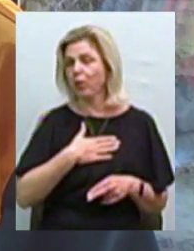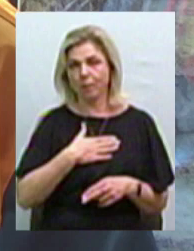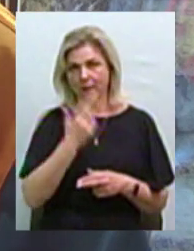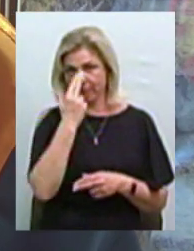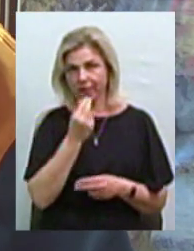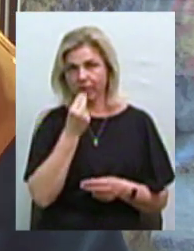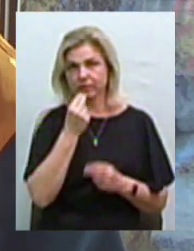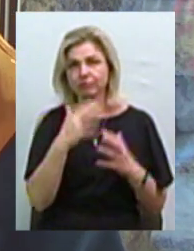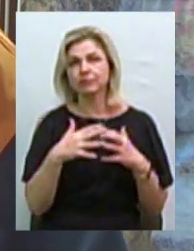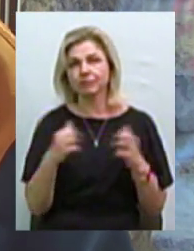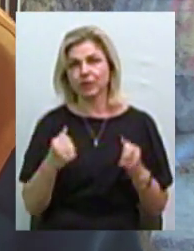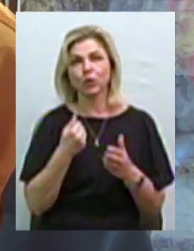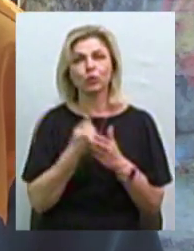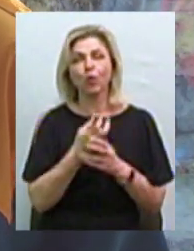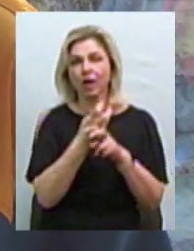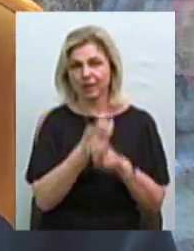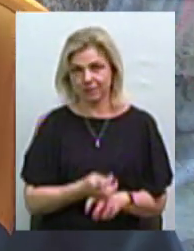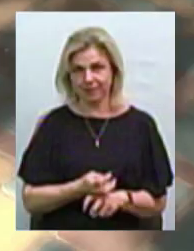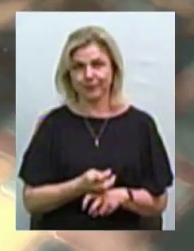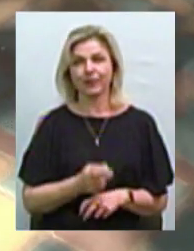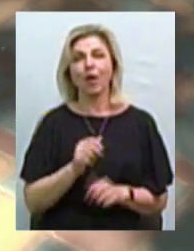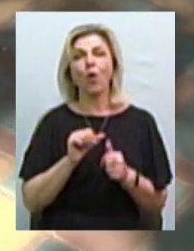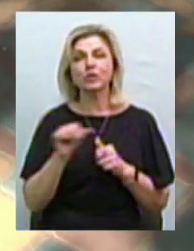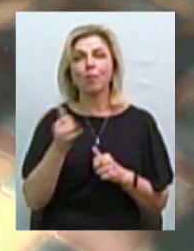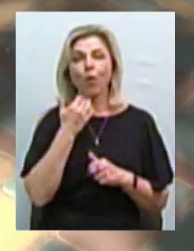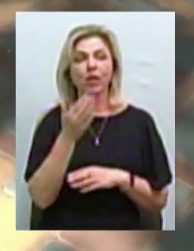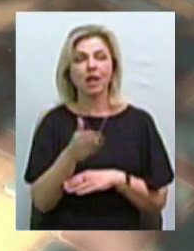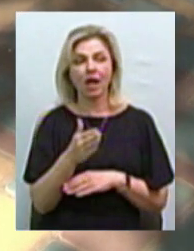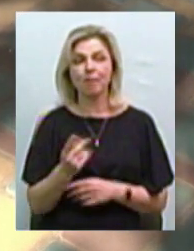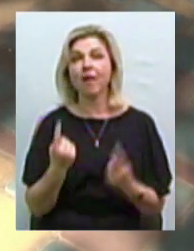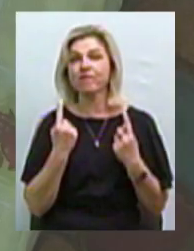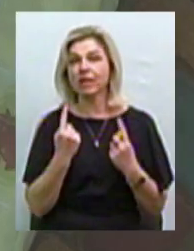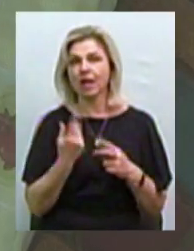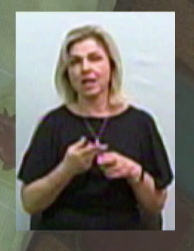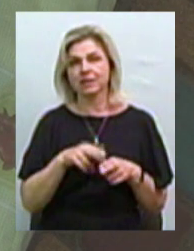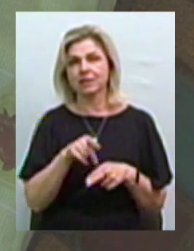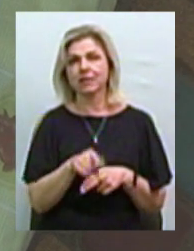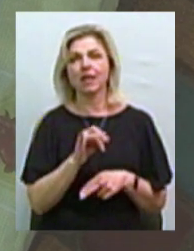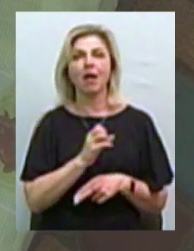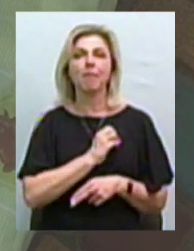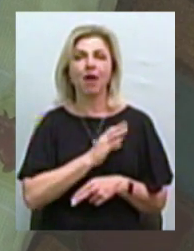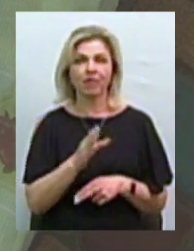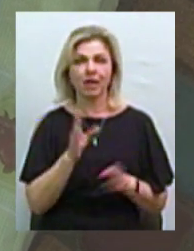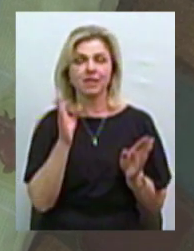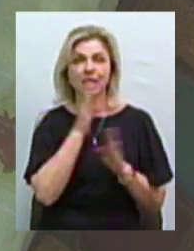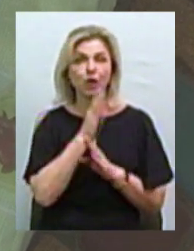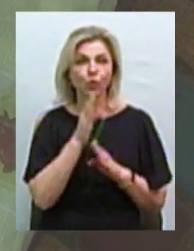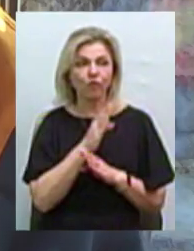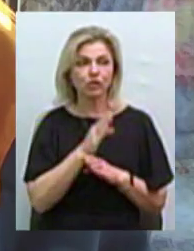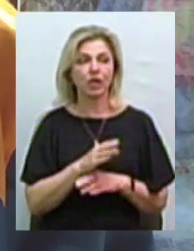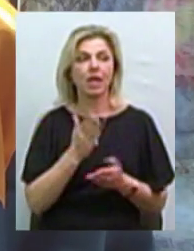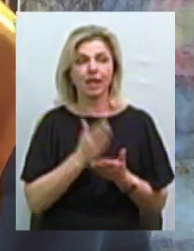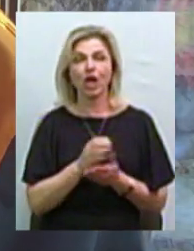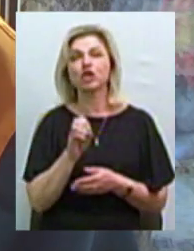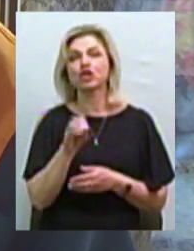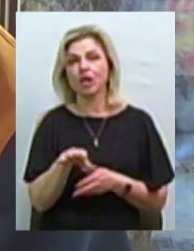Розбирають його буквально до останньої кісточки. Особливо, коли риба така ось велика, це свого роду і збагачення навколишнього середовища. Є чим